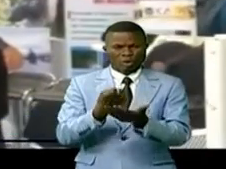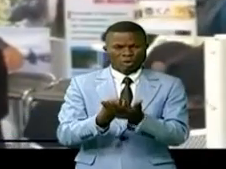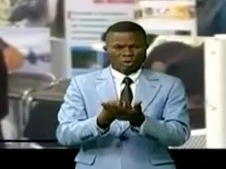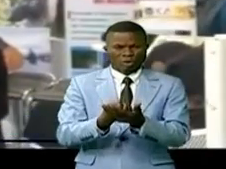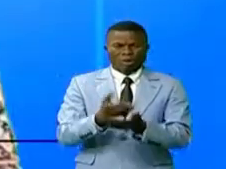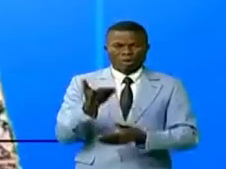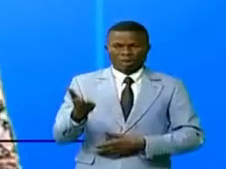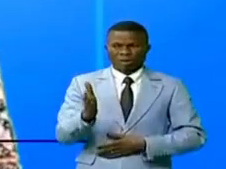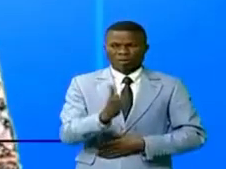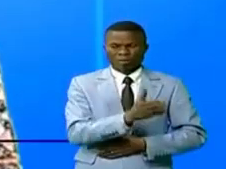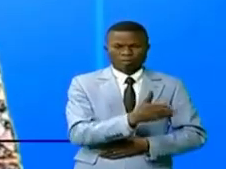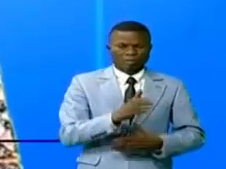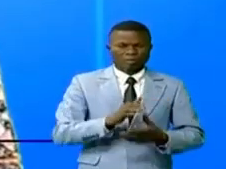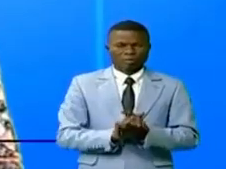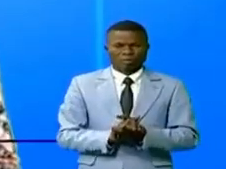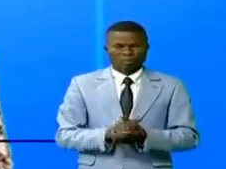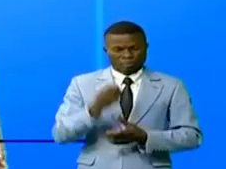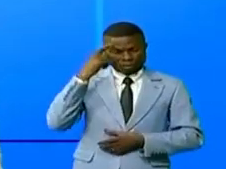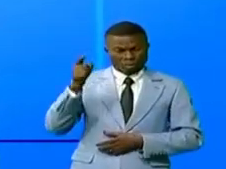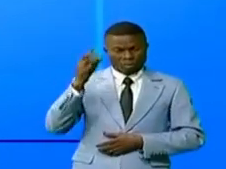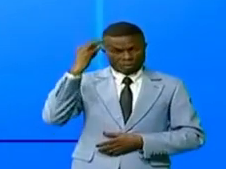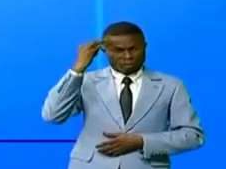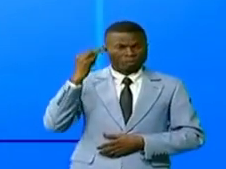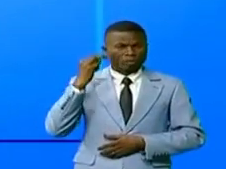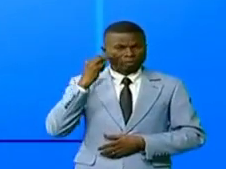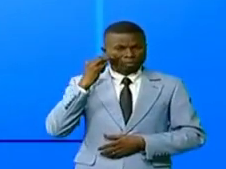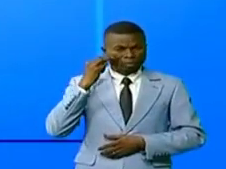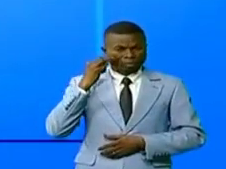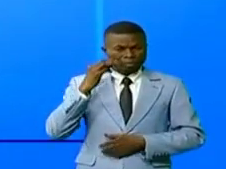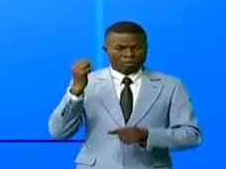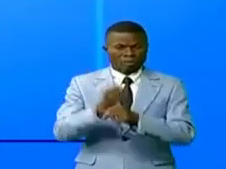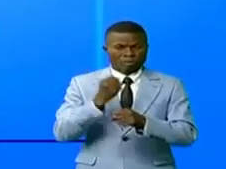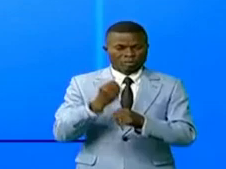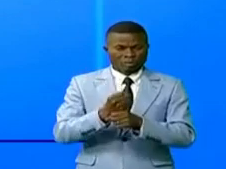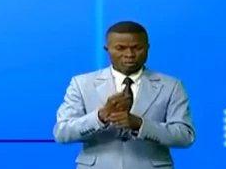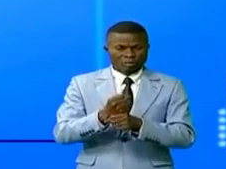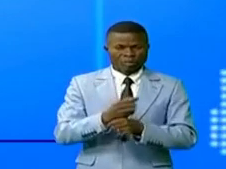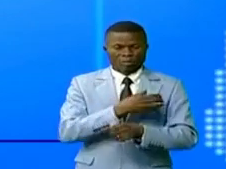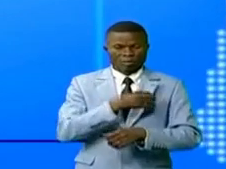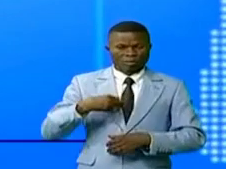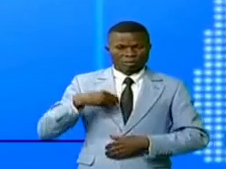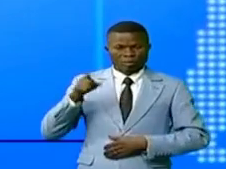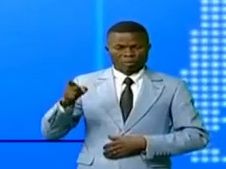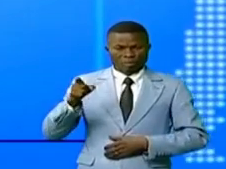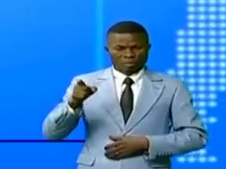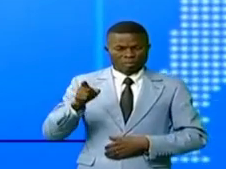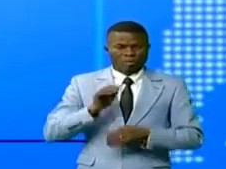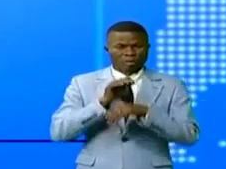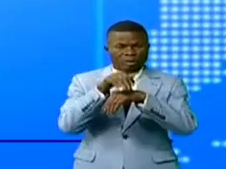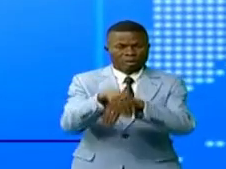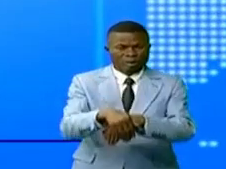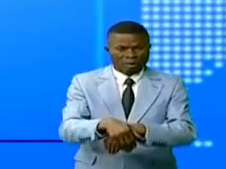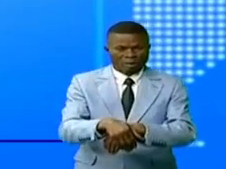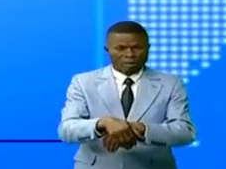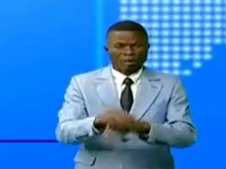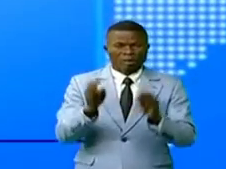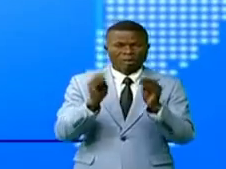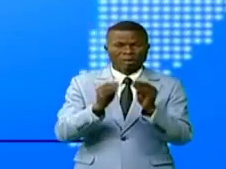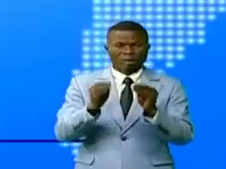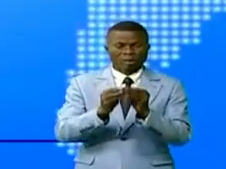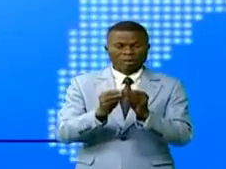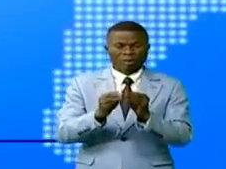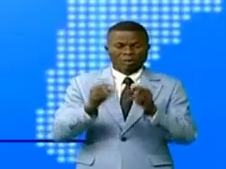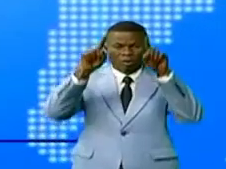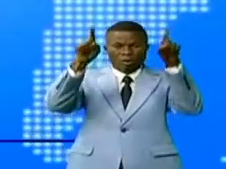décarbonisée. Et pour sa part, le ministre de l'Emploi, Claudine Ndoussi, a participé à la réunion